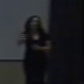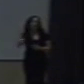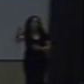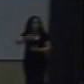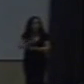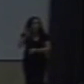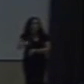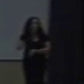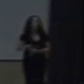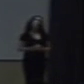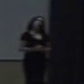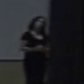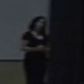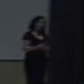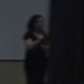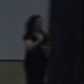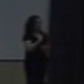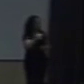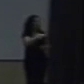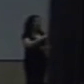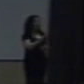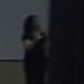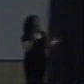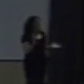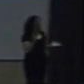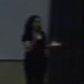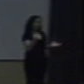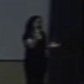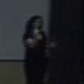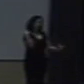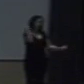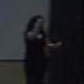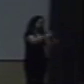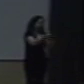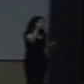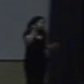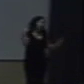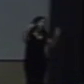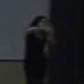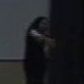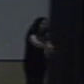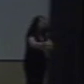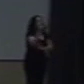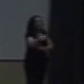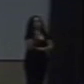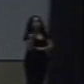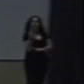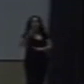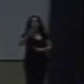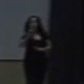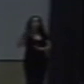veure, però jo el Martí Anglada sé que té una trajectòria de fa molts anys i el Joan Roura ha escrit